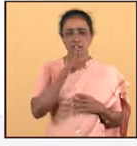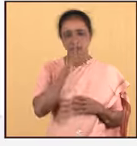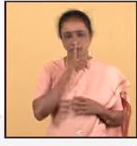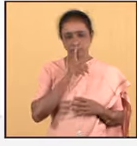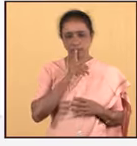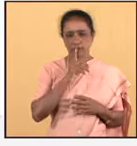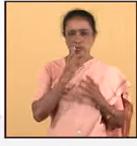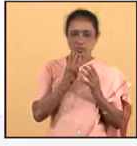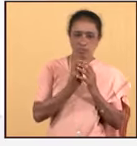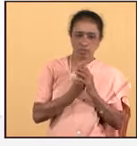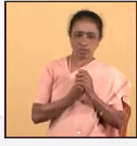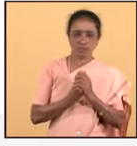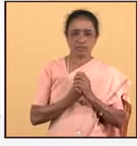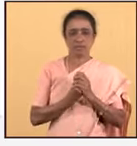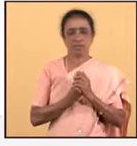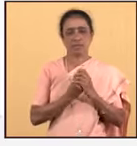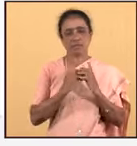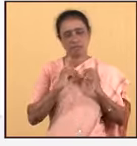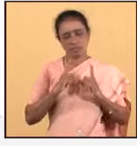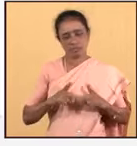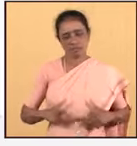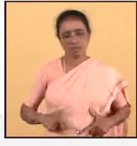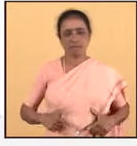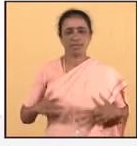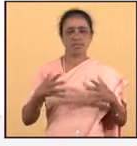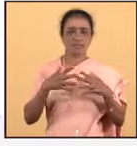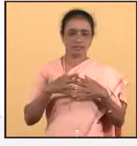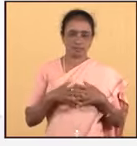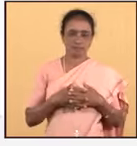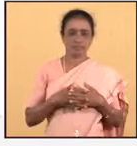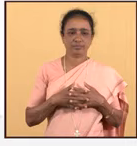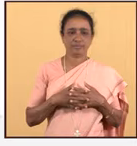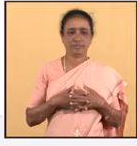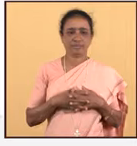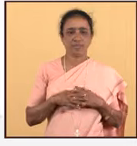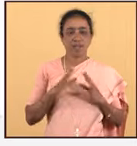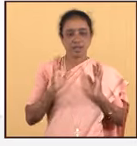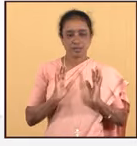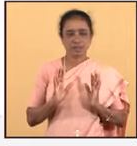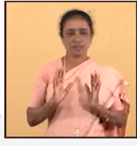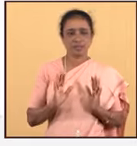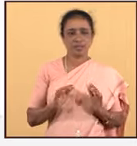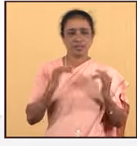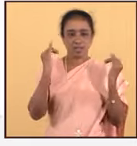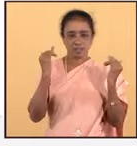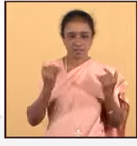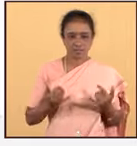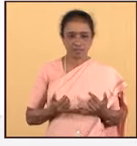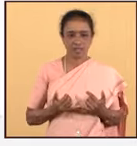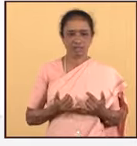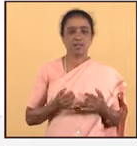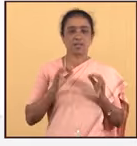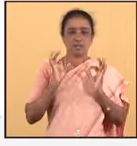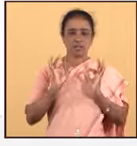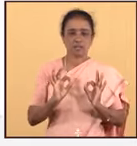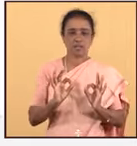குடிமக்களுடைய அமைதியாகவும் இணக்கமாகவும் வாழ பழகி கொள்ள வேண்டும், மனப்பாங்கு வேணும். அதோடு மட்டும் இல்லாமல் இந்திய